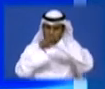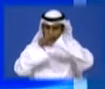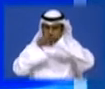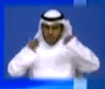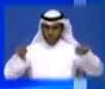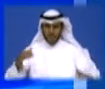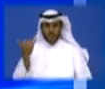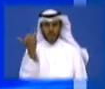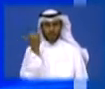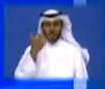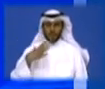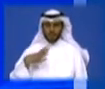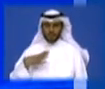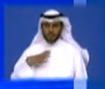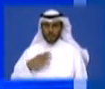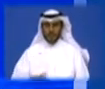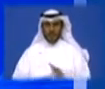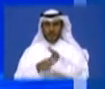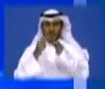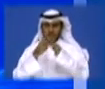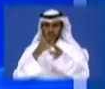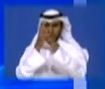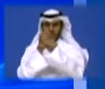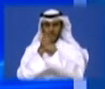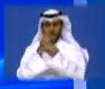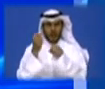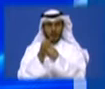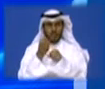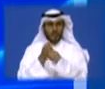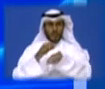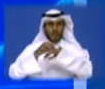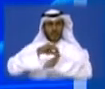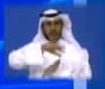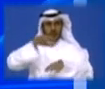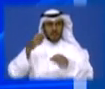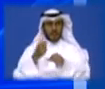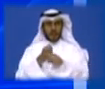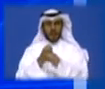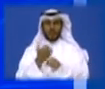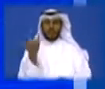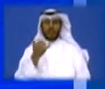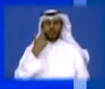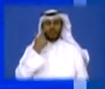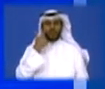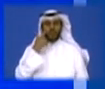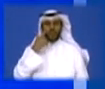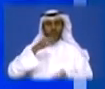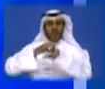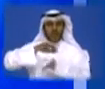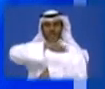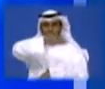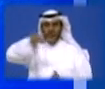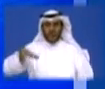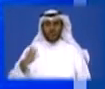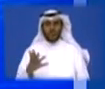حرص سموه حفظه الله على تلمس اهتمامات المواطنين وهمومهم وايجاد افضل الحلول لمعالجتها